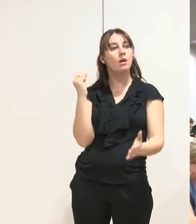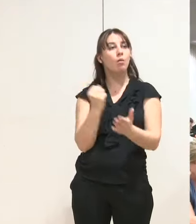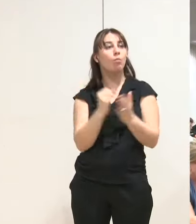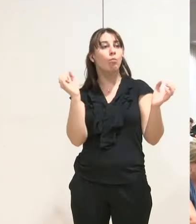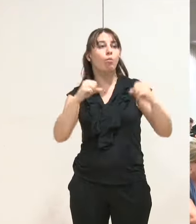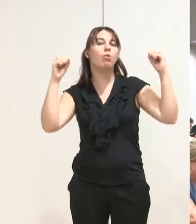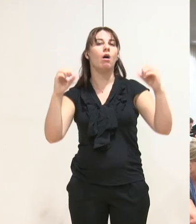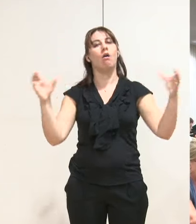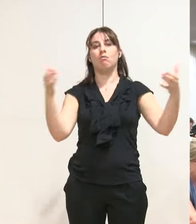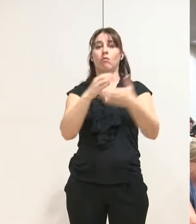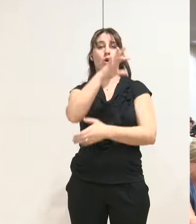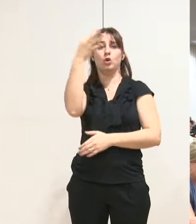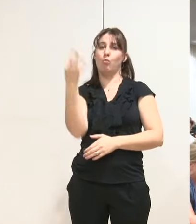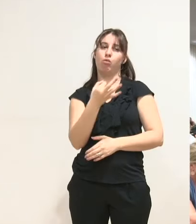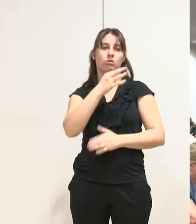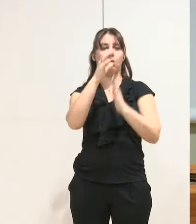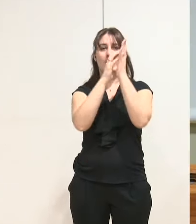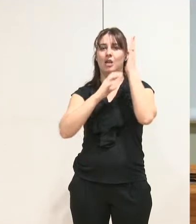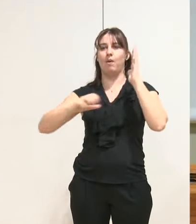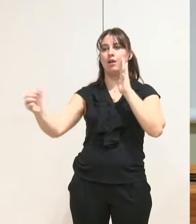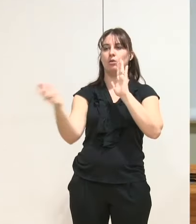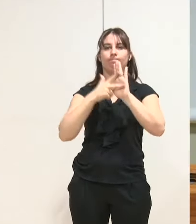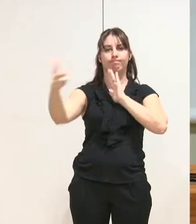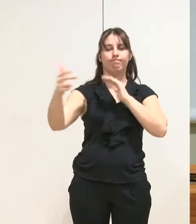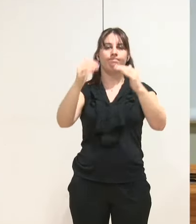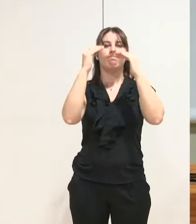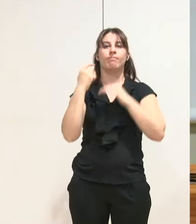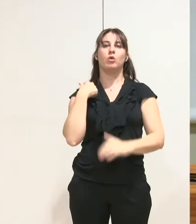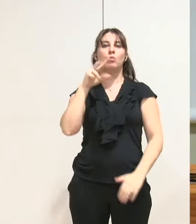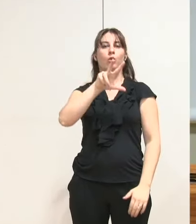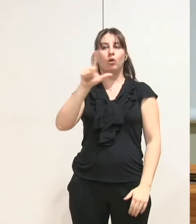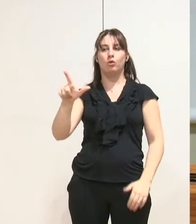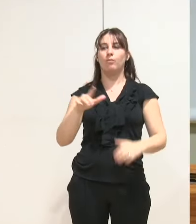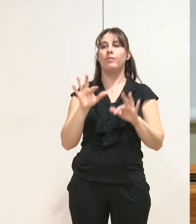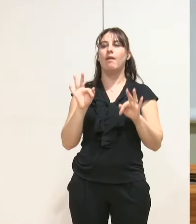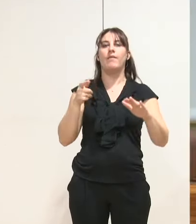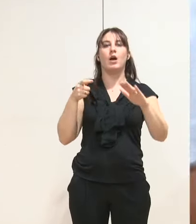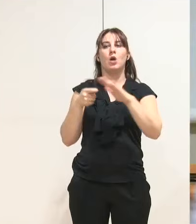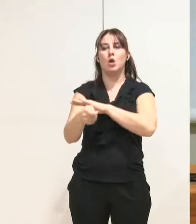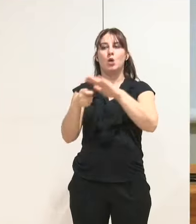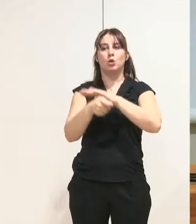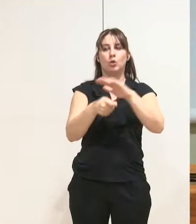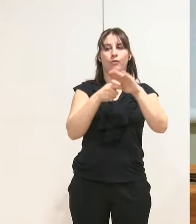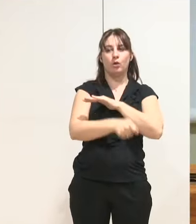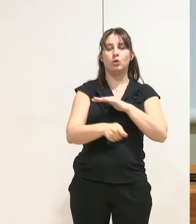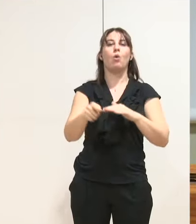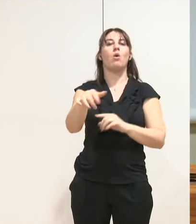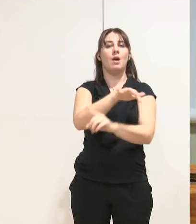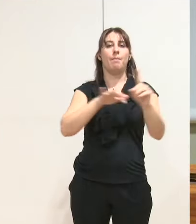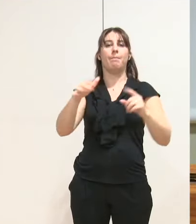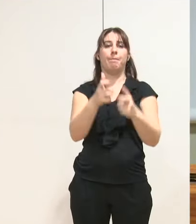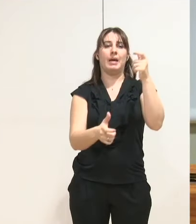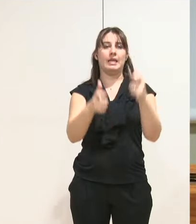unanimité délibération adoptée la 32 des subventions dans le secteur de la précarité